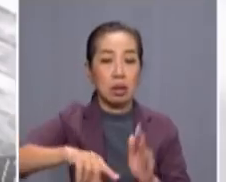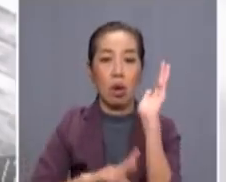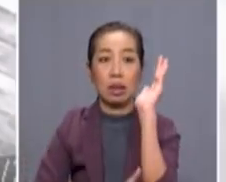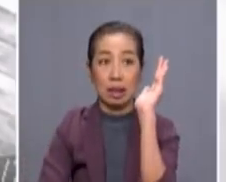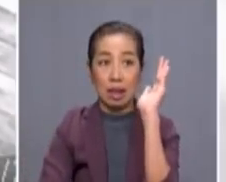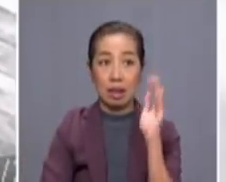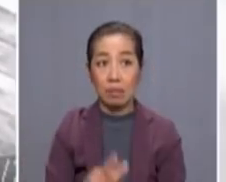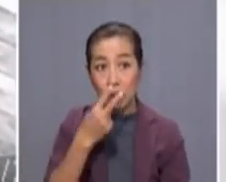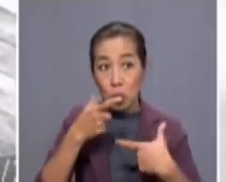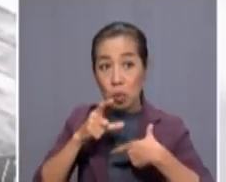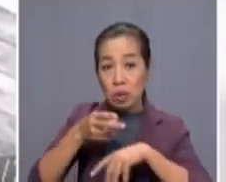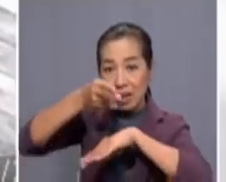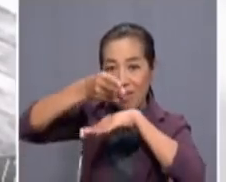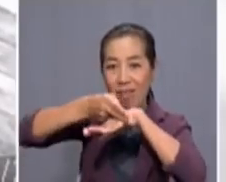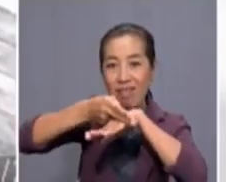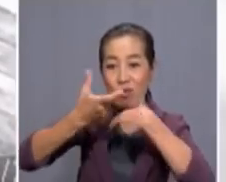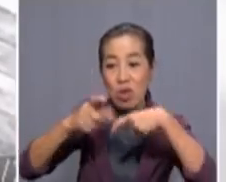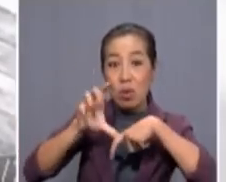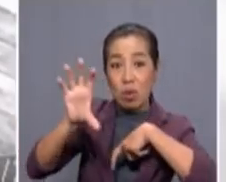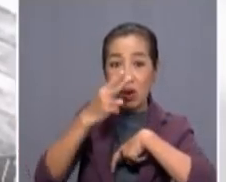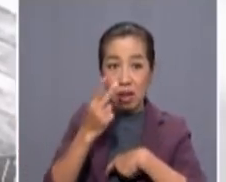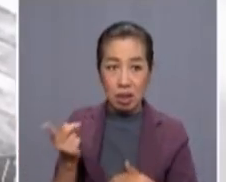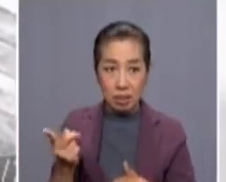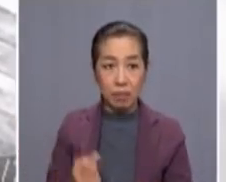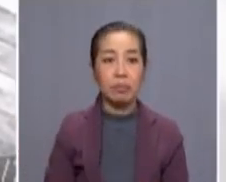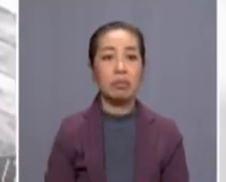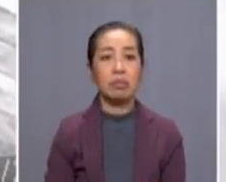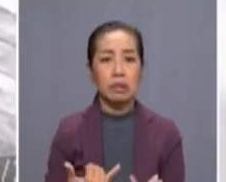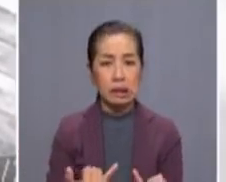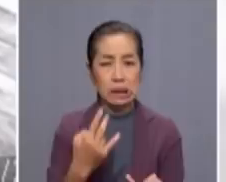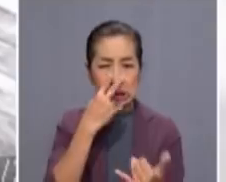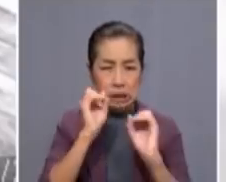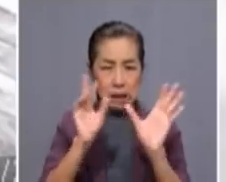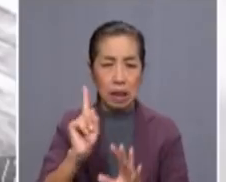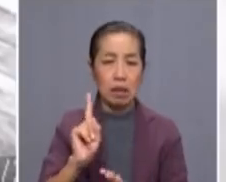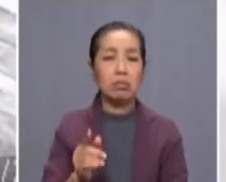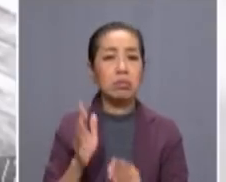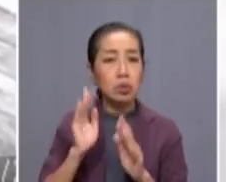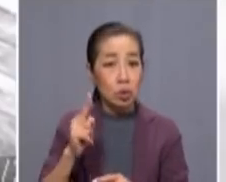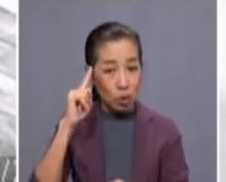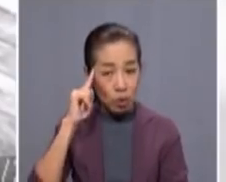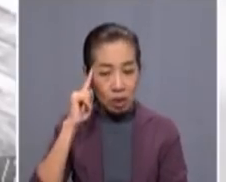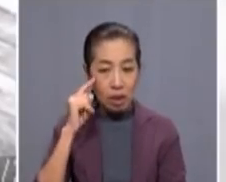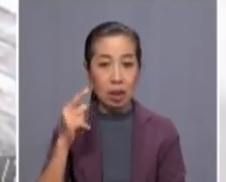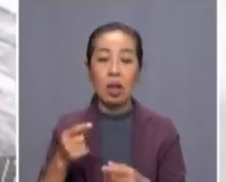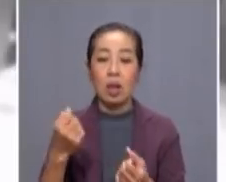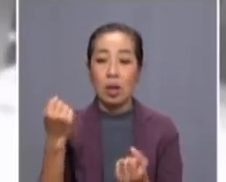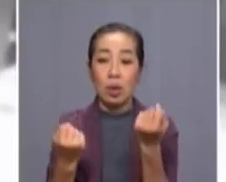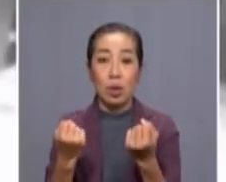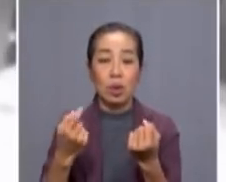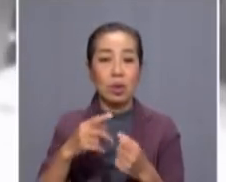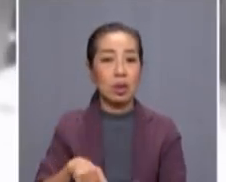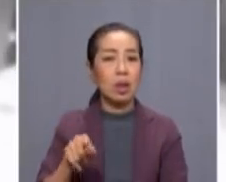รังนะคุณผู้ชมอันนี้เป็นภาพจากกล้องวงจรปิดนะคะตอนนี้เนี่ยที่ชัดๆแล้วเนี่ยก็คือผู้ติดตามของนายกแจ็คนะคะ